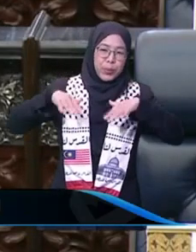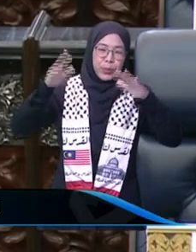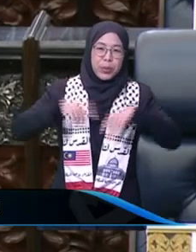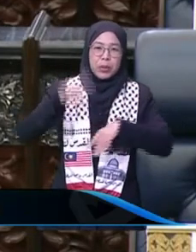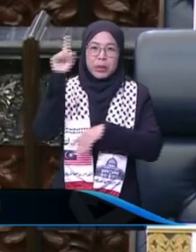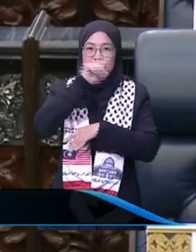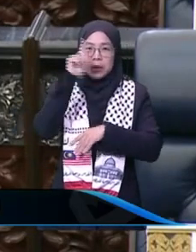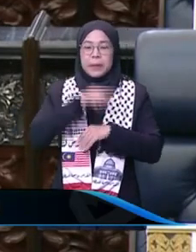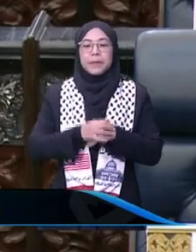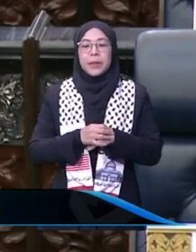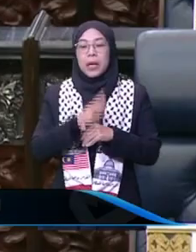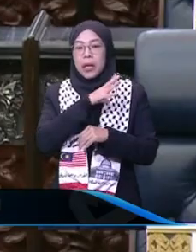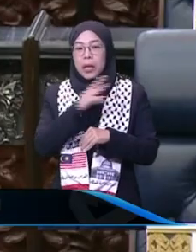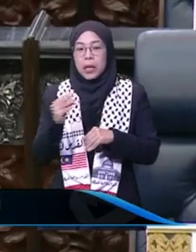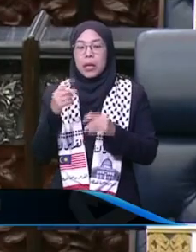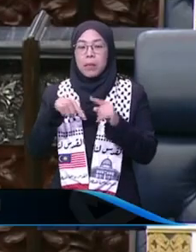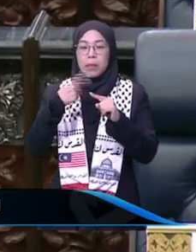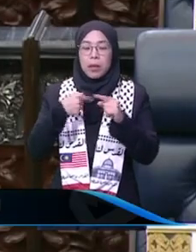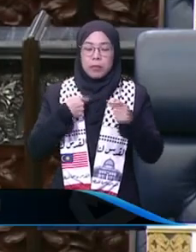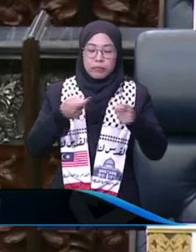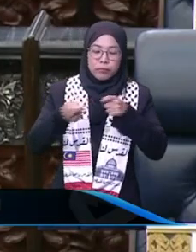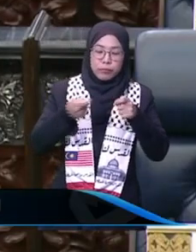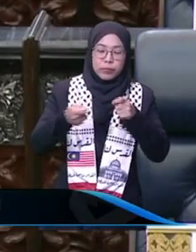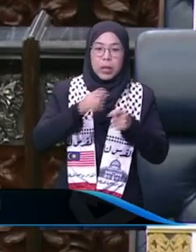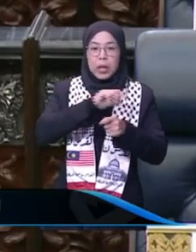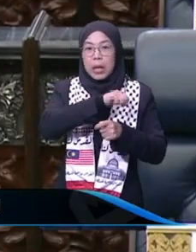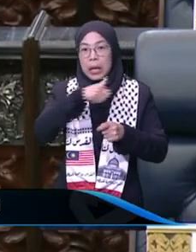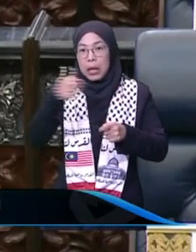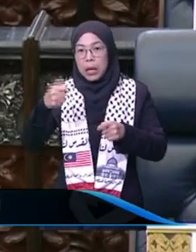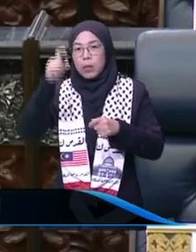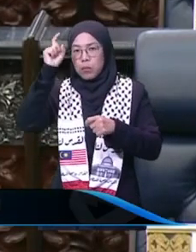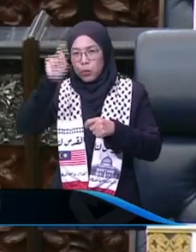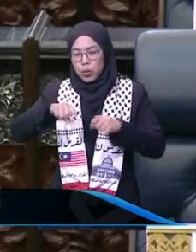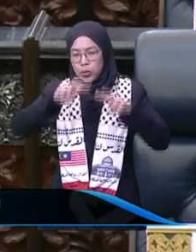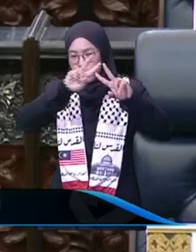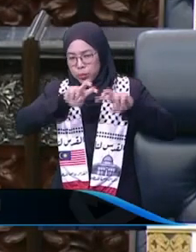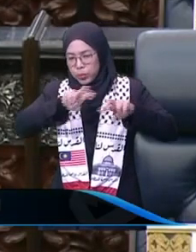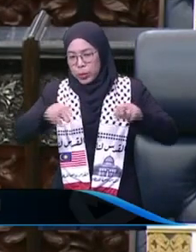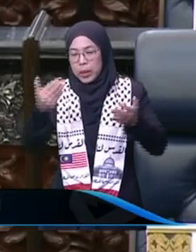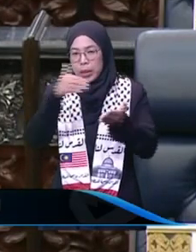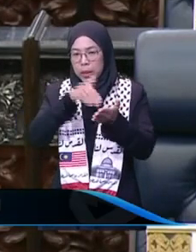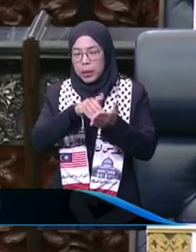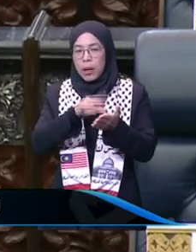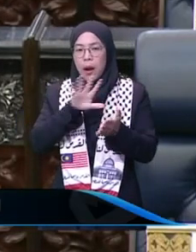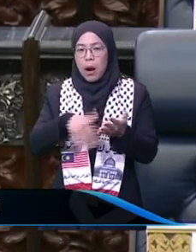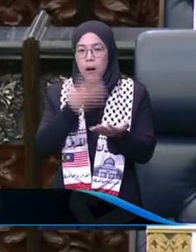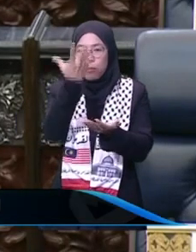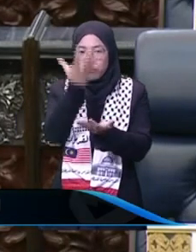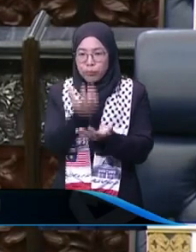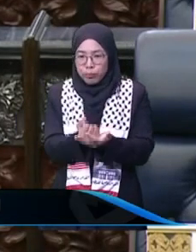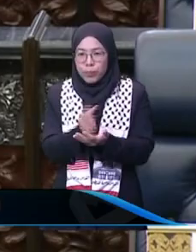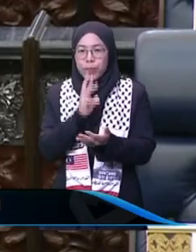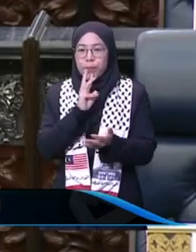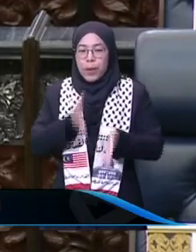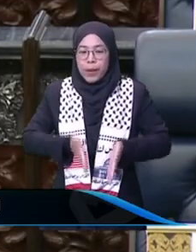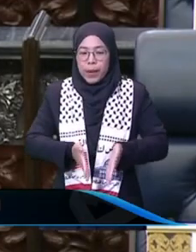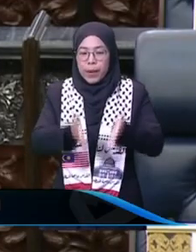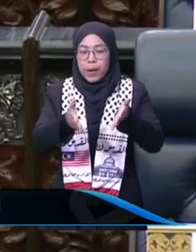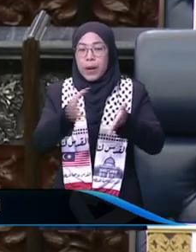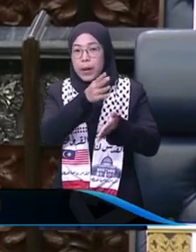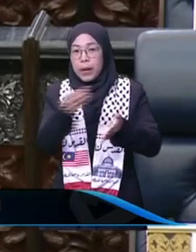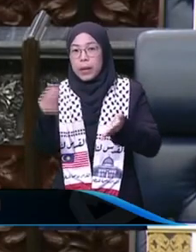luar biasa. Oleh itu, tindakan pelbagai pihak perlu bagi menilai kemampanan sistem saliran sedia ada